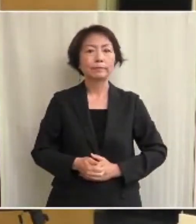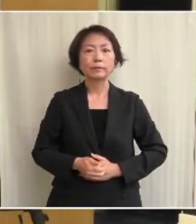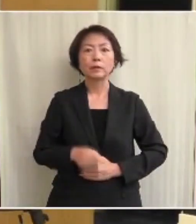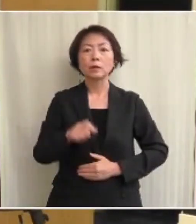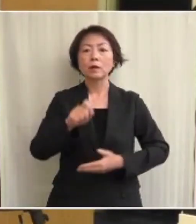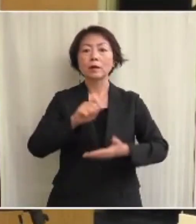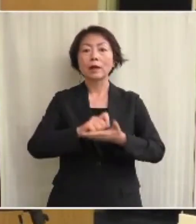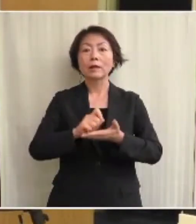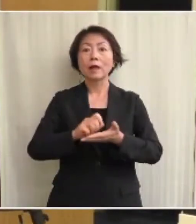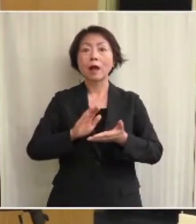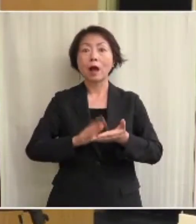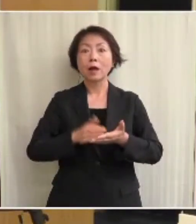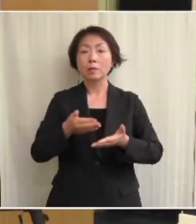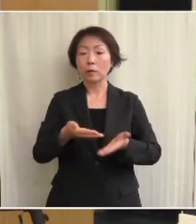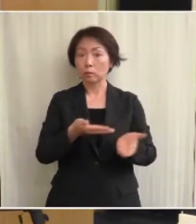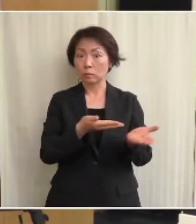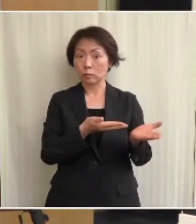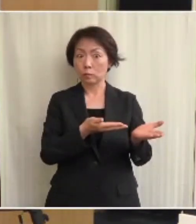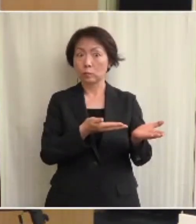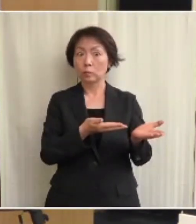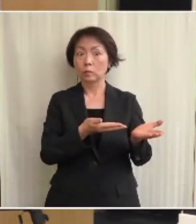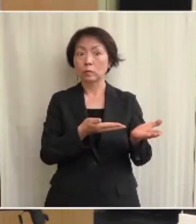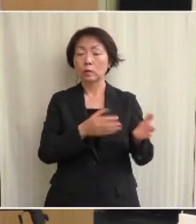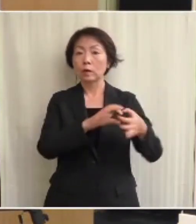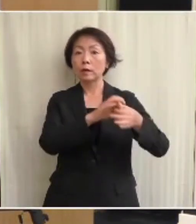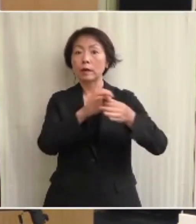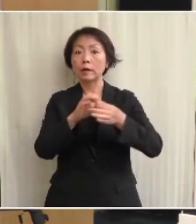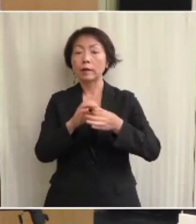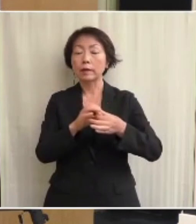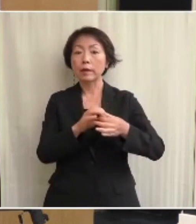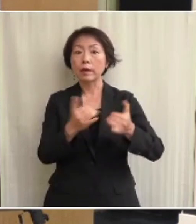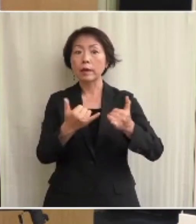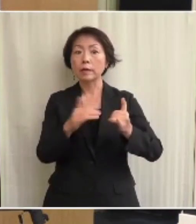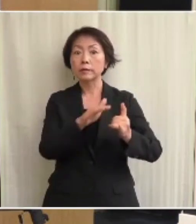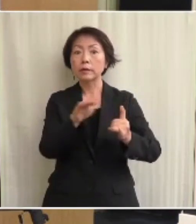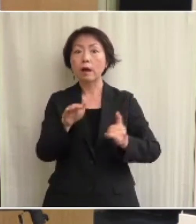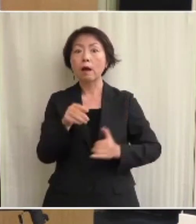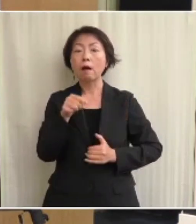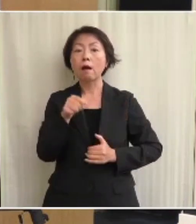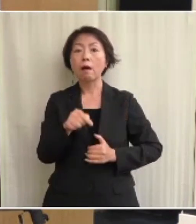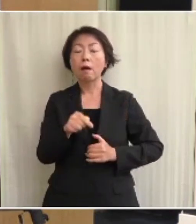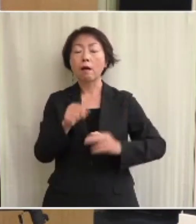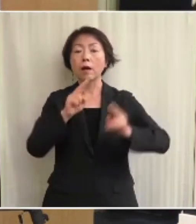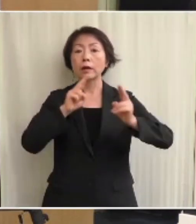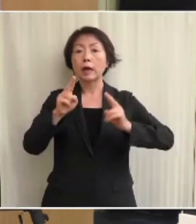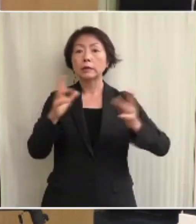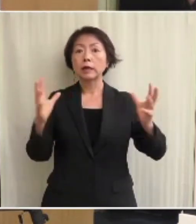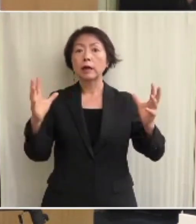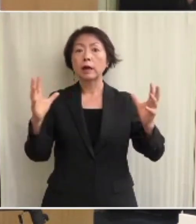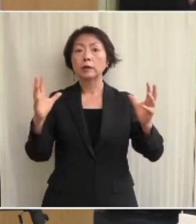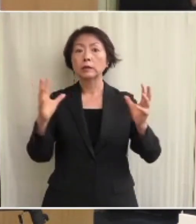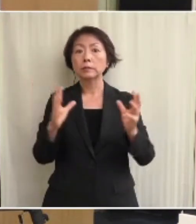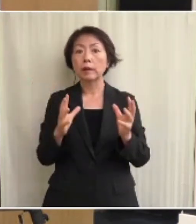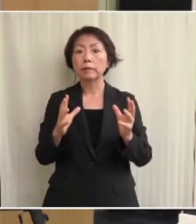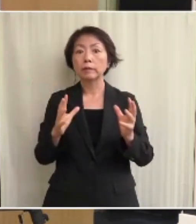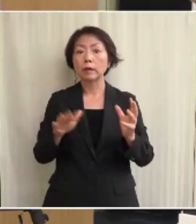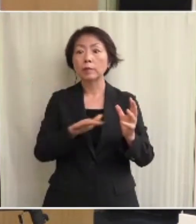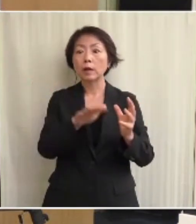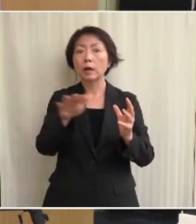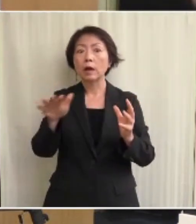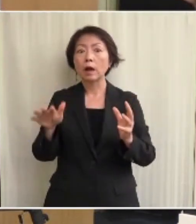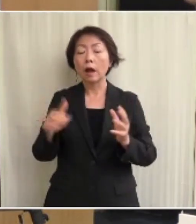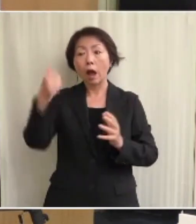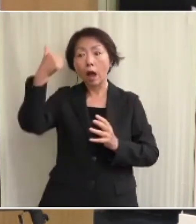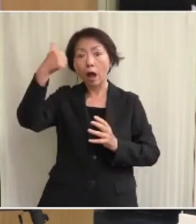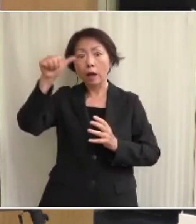ここに書いてあります、ステークホルダーの先ほど画面があったかと思うんですが、そこの集まっている方からの